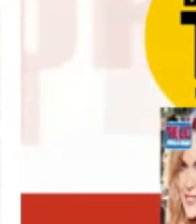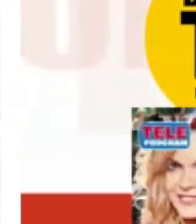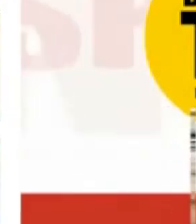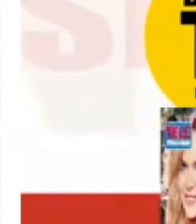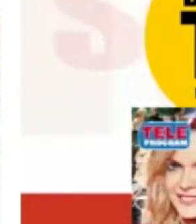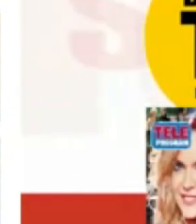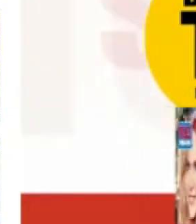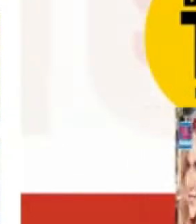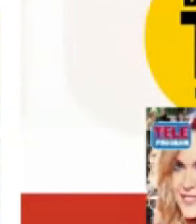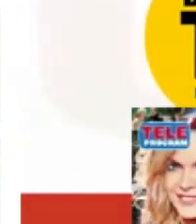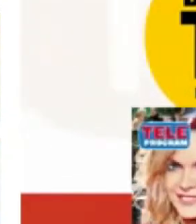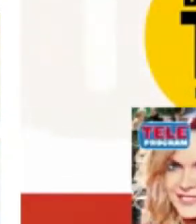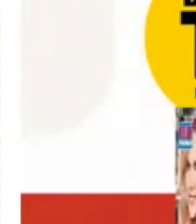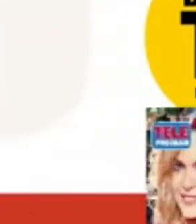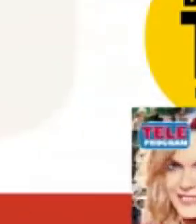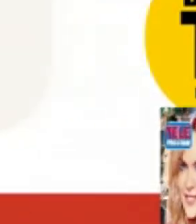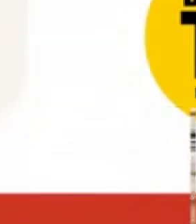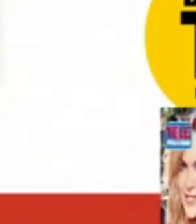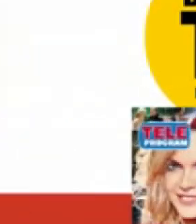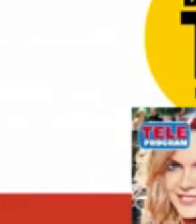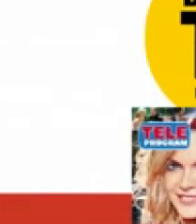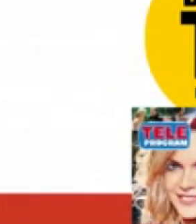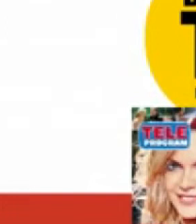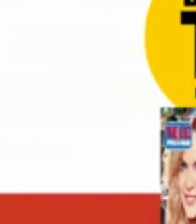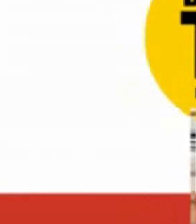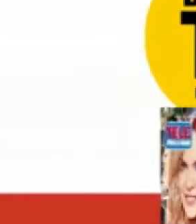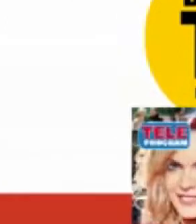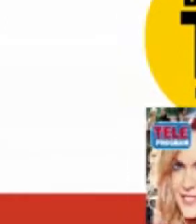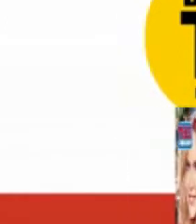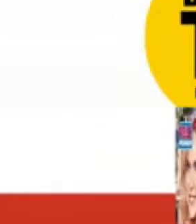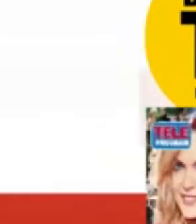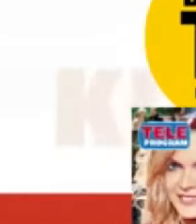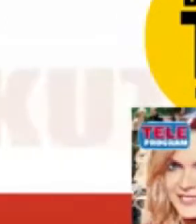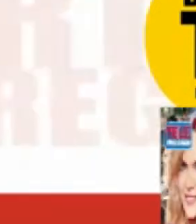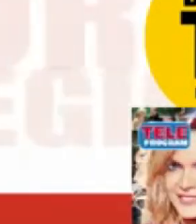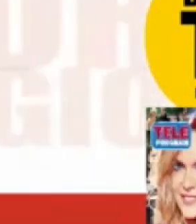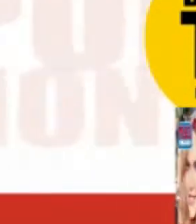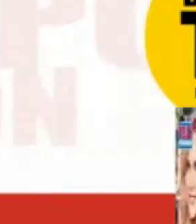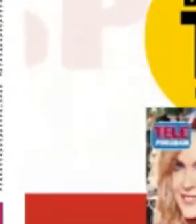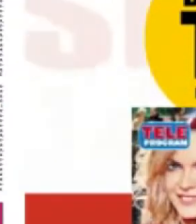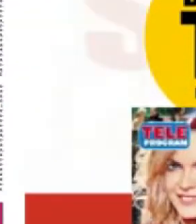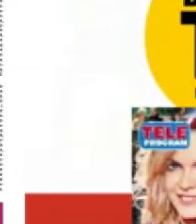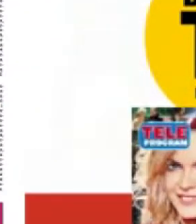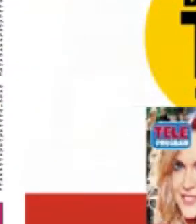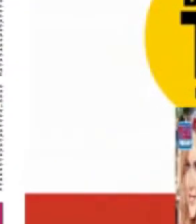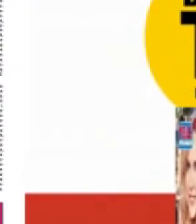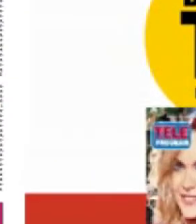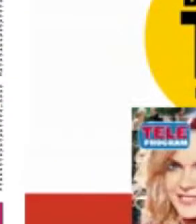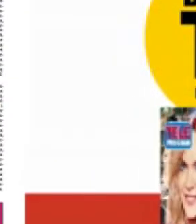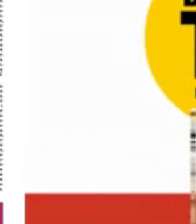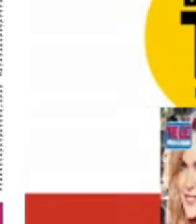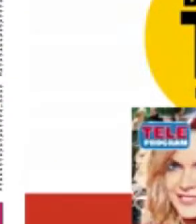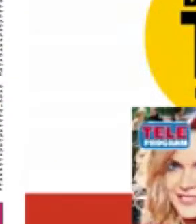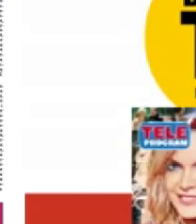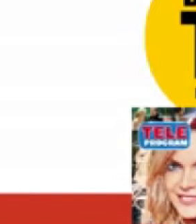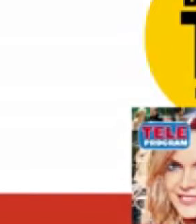Terenówką po jeziorze czujemy się jak pachołki. KS przegrywa w Zelowie. Do tego największa